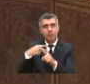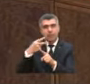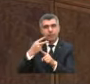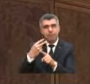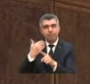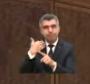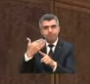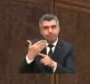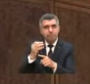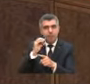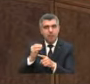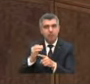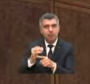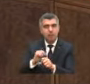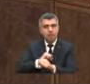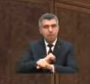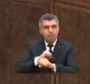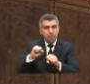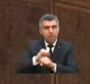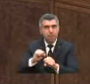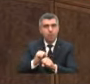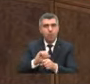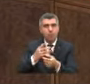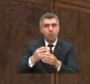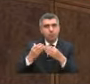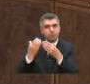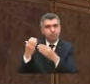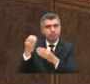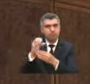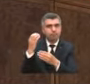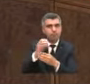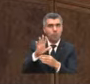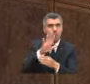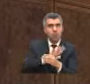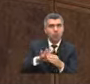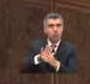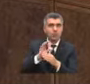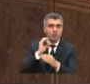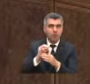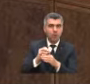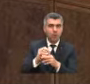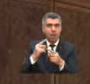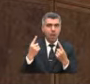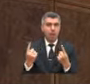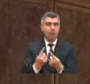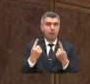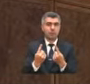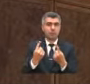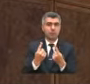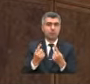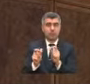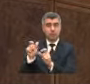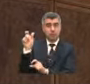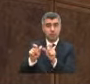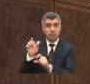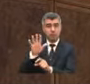الكراهية والتحريض على الإرهاب والإشادة به والمس بالسير السليم للمؤسسات والابتزاز